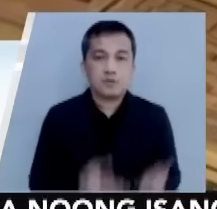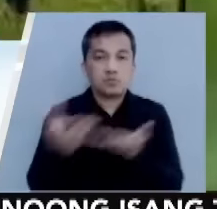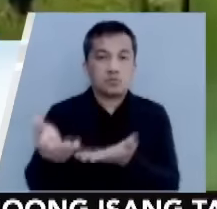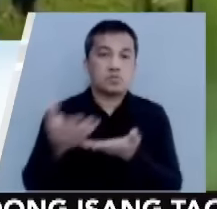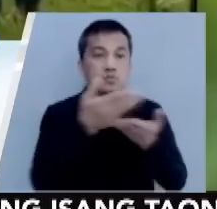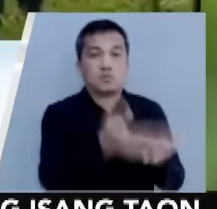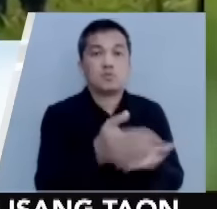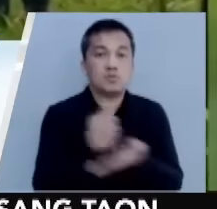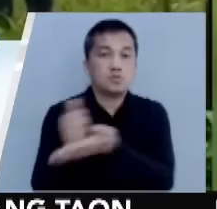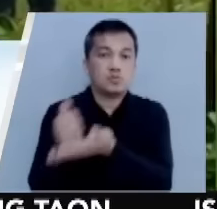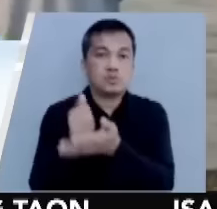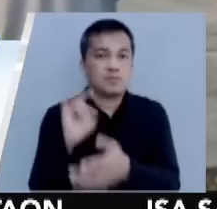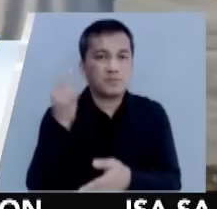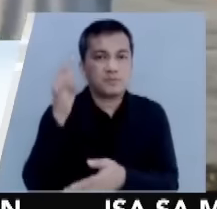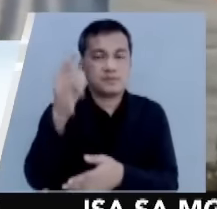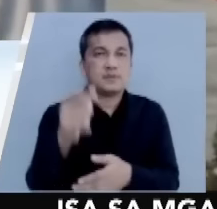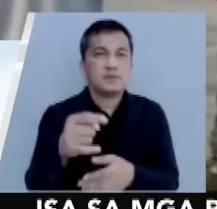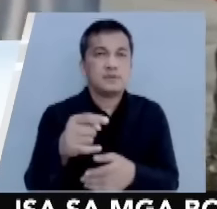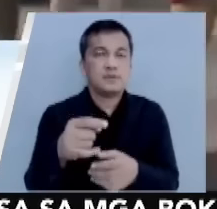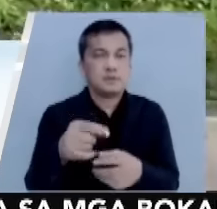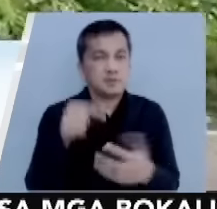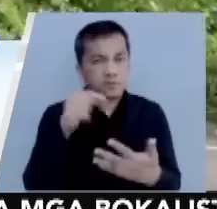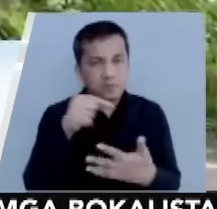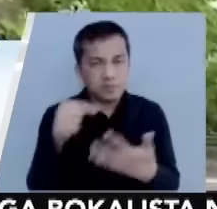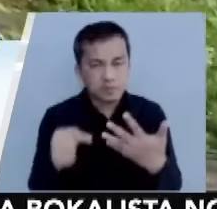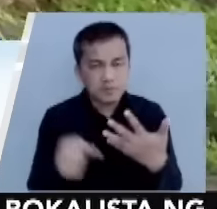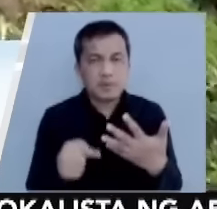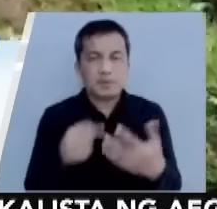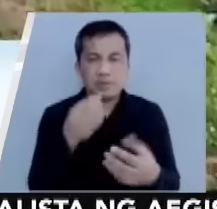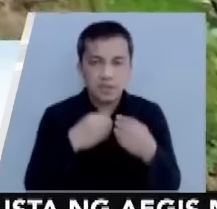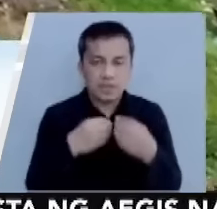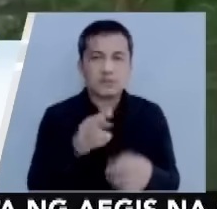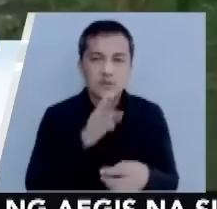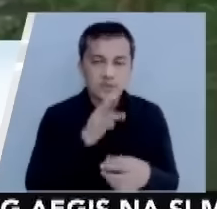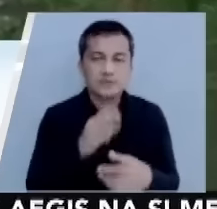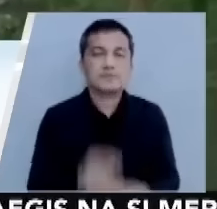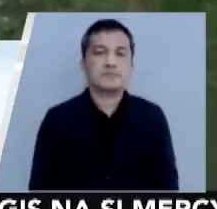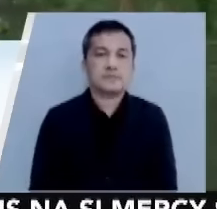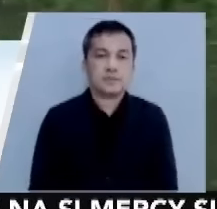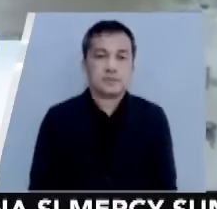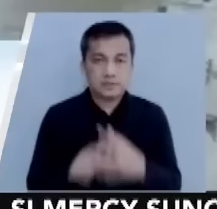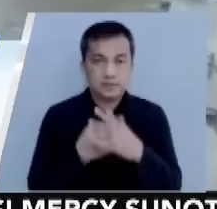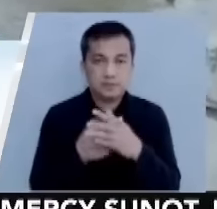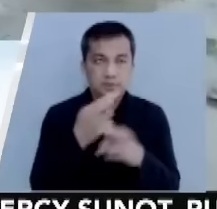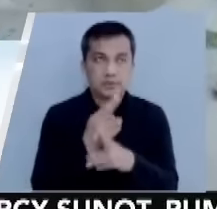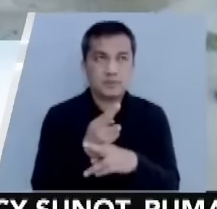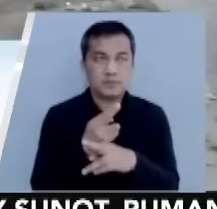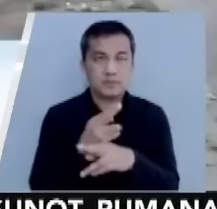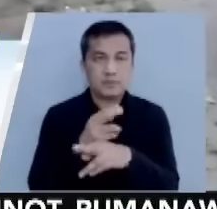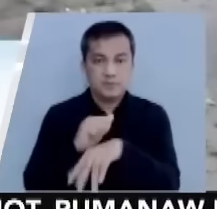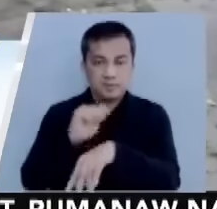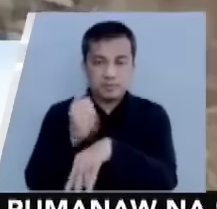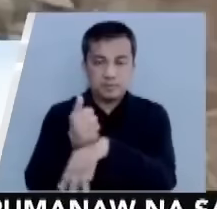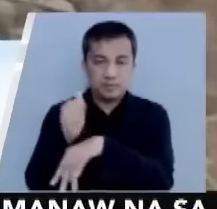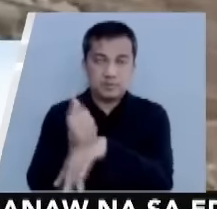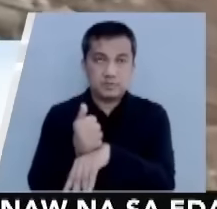area, partikular ang pagkain at supply ng tubig. Sisimula na rin ang pagkukumpuni at muling pagtatayo ng mga nasira ng mga nakaraang